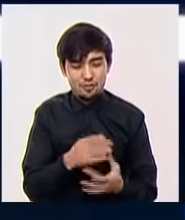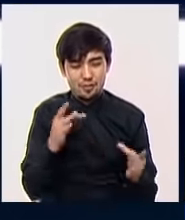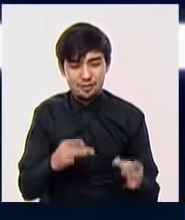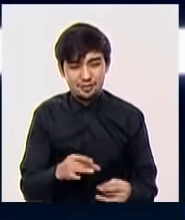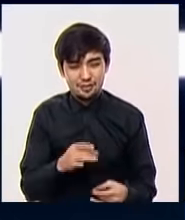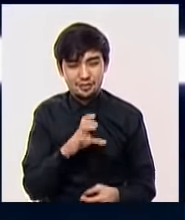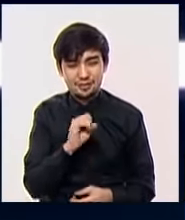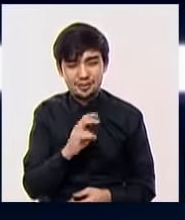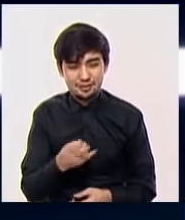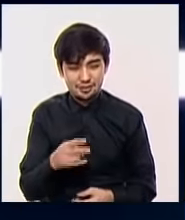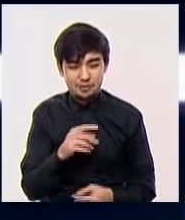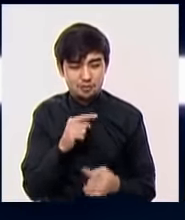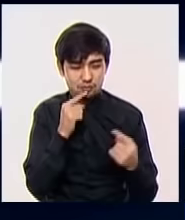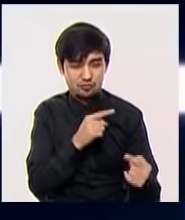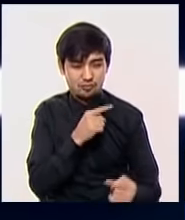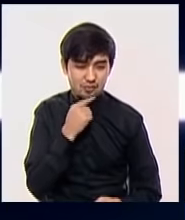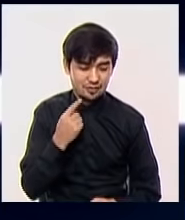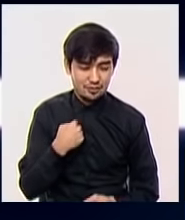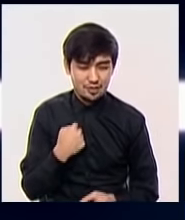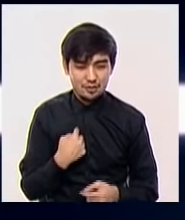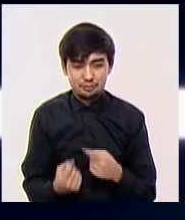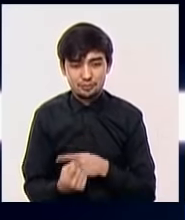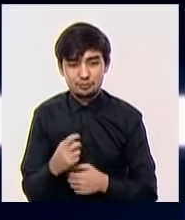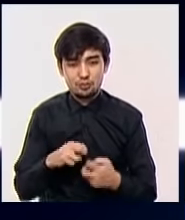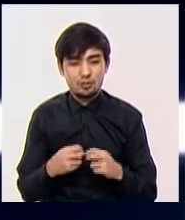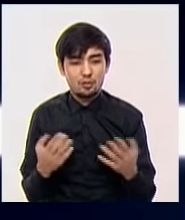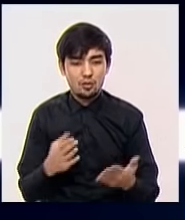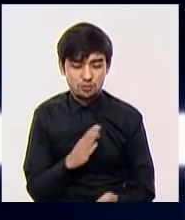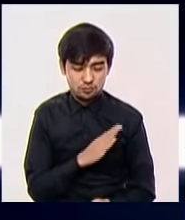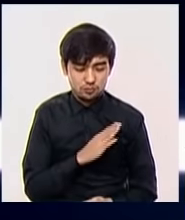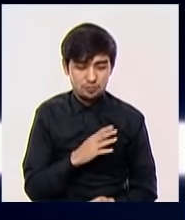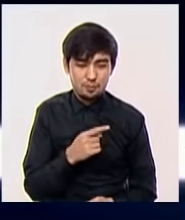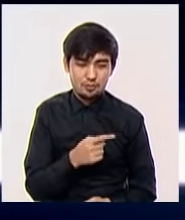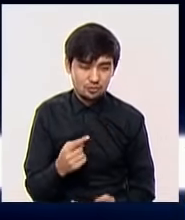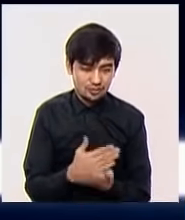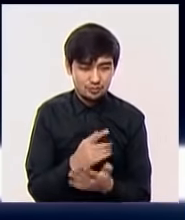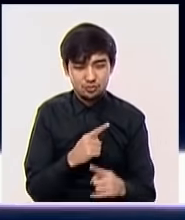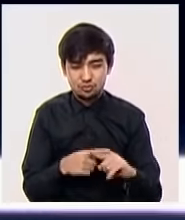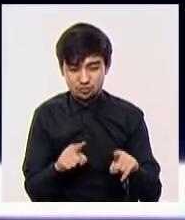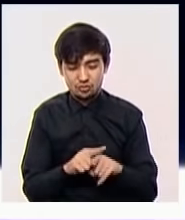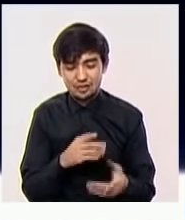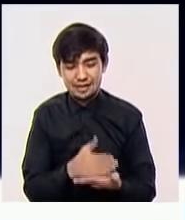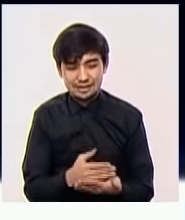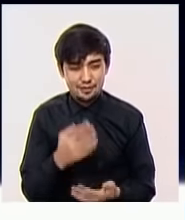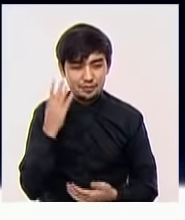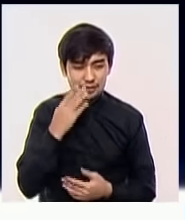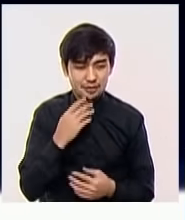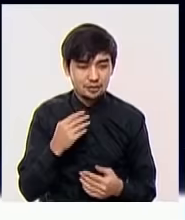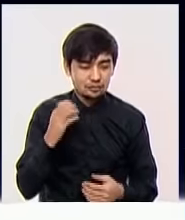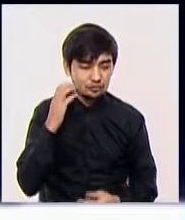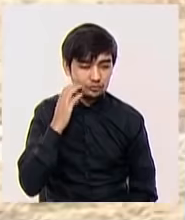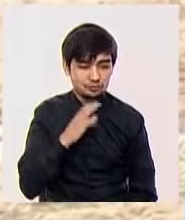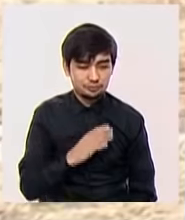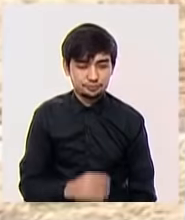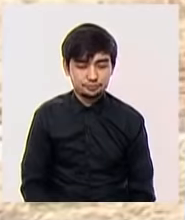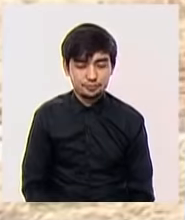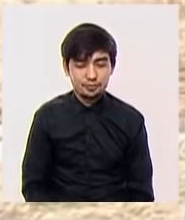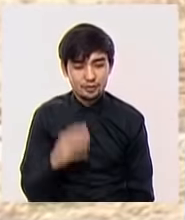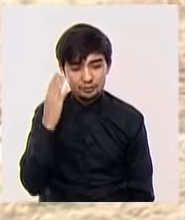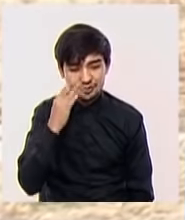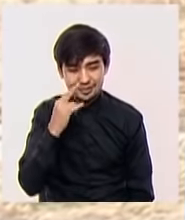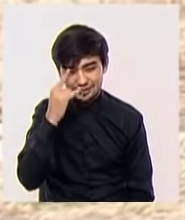ситуации на востоке украины у всего есть свои минусы впрочем как и плюсы мнения выслушала жамал габдуллина по мнению